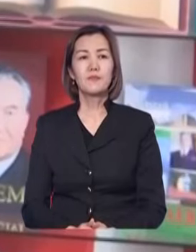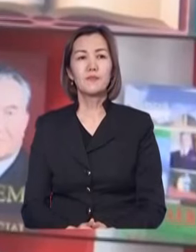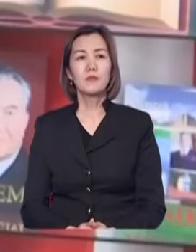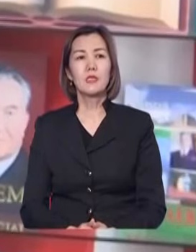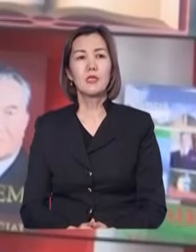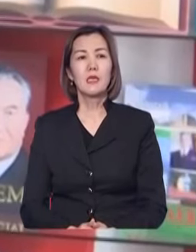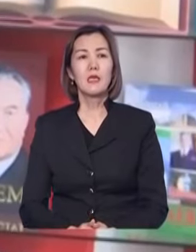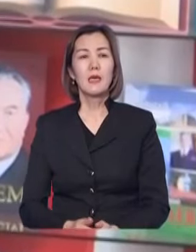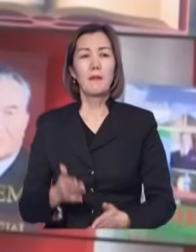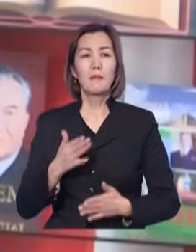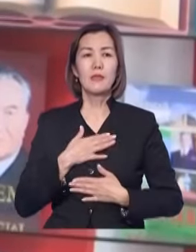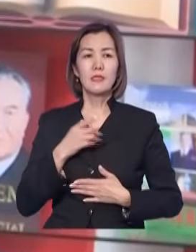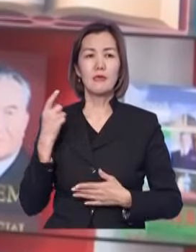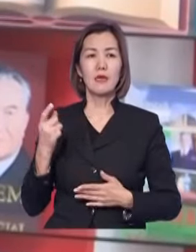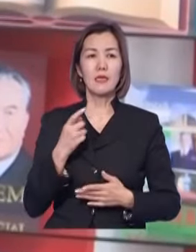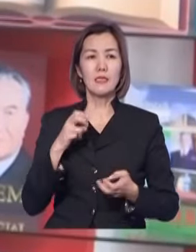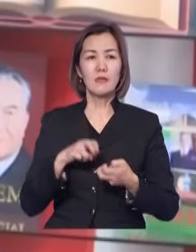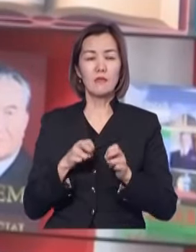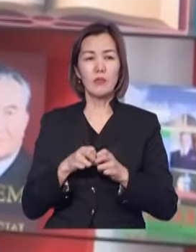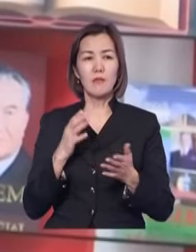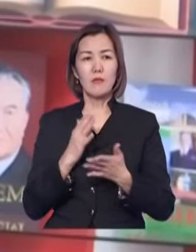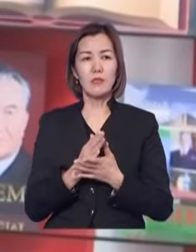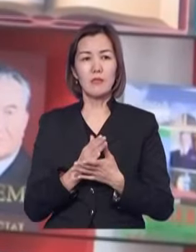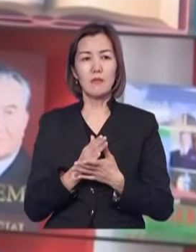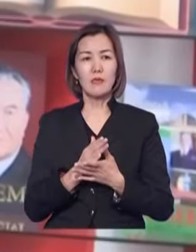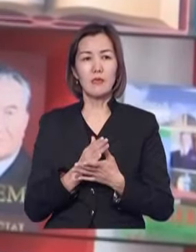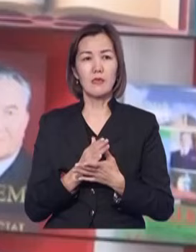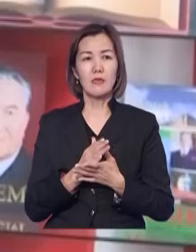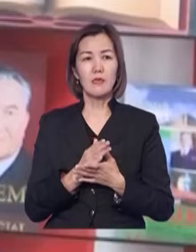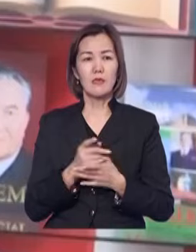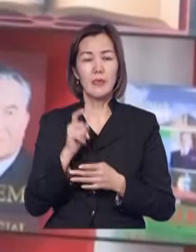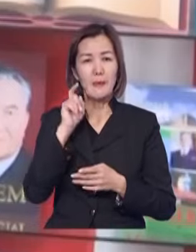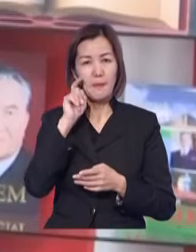Біздің шаруалардың проблемасы бар ғой. Былтырларына пияз